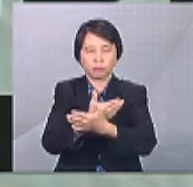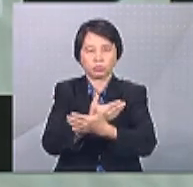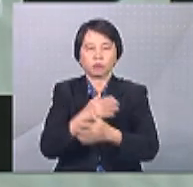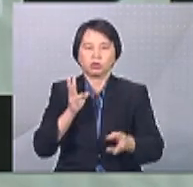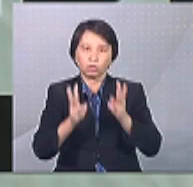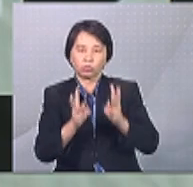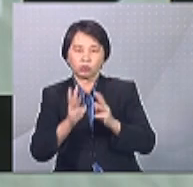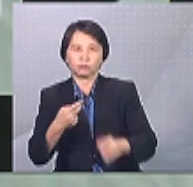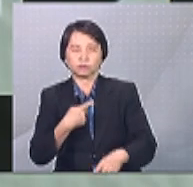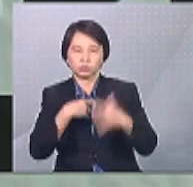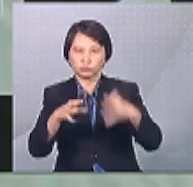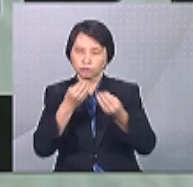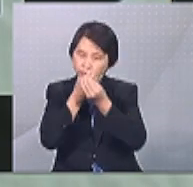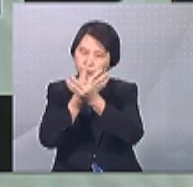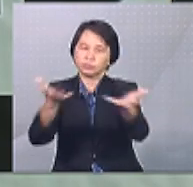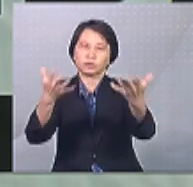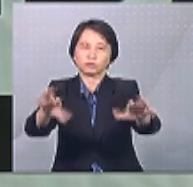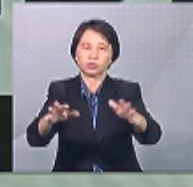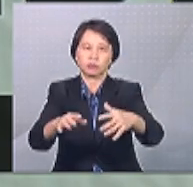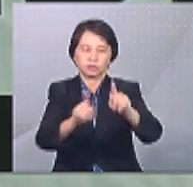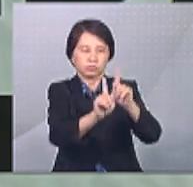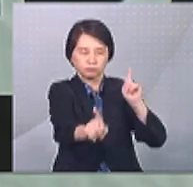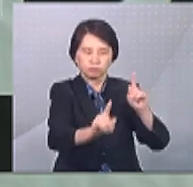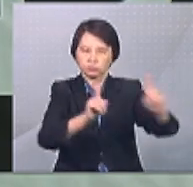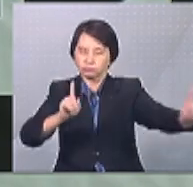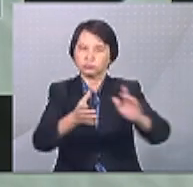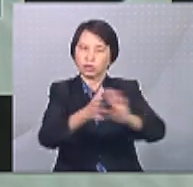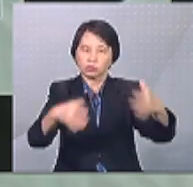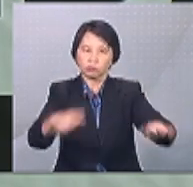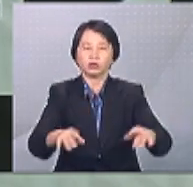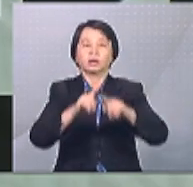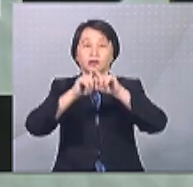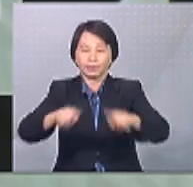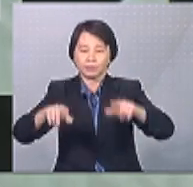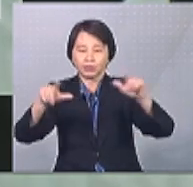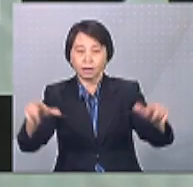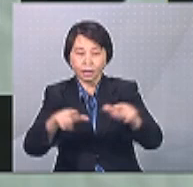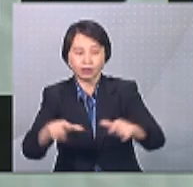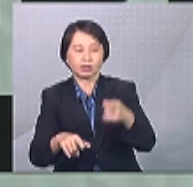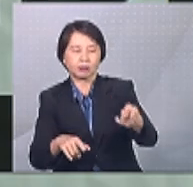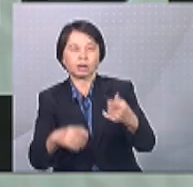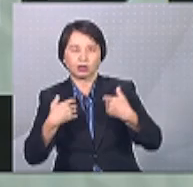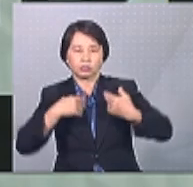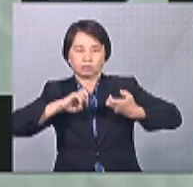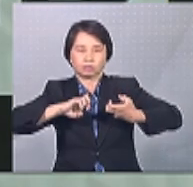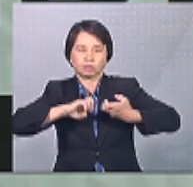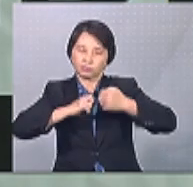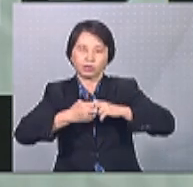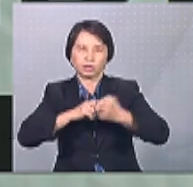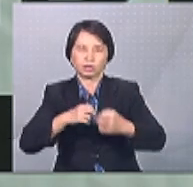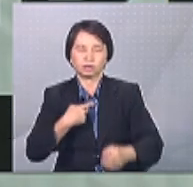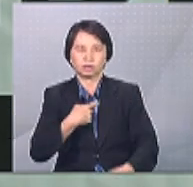walaupun kita dah wawarkan penjarakan yang selamat, tetapi pelaksanaan tu mungkin ada masalah. Jadi kita dah